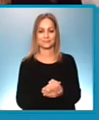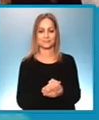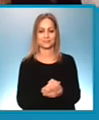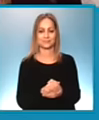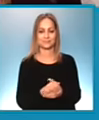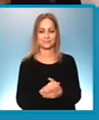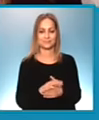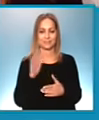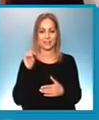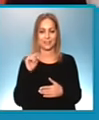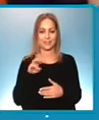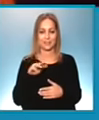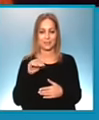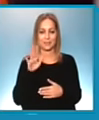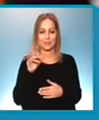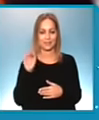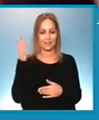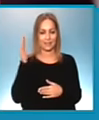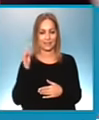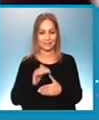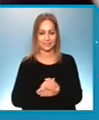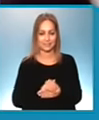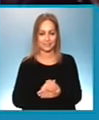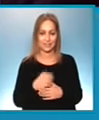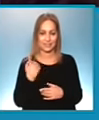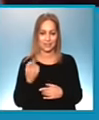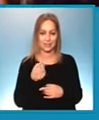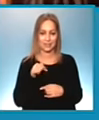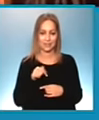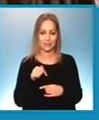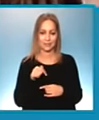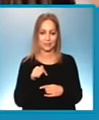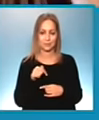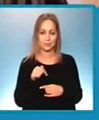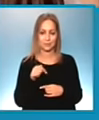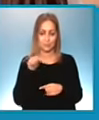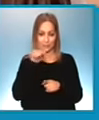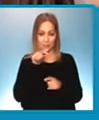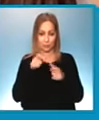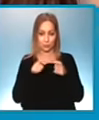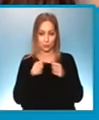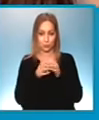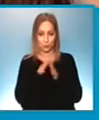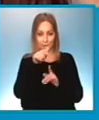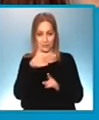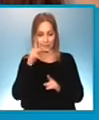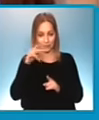tchau, Maia. Ciao. Pozdrav tebi i cijeloj